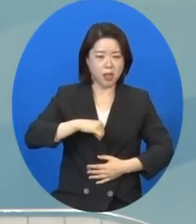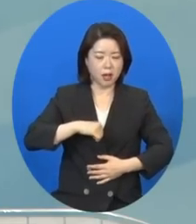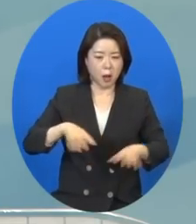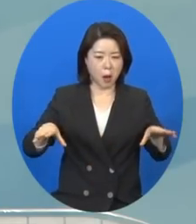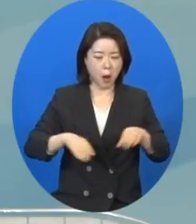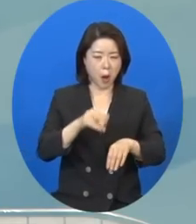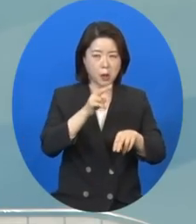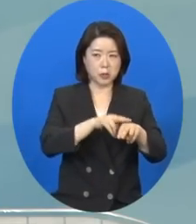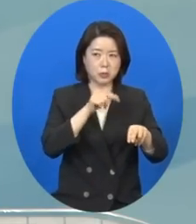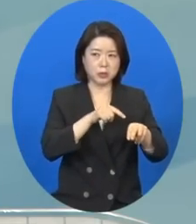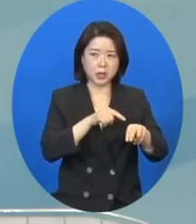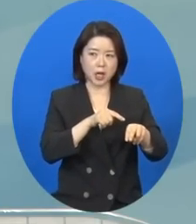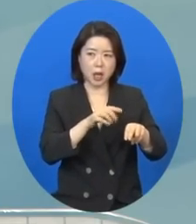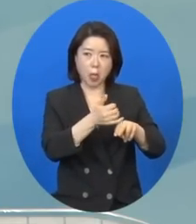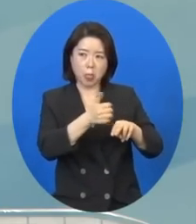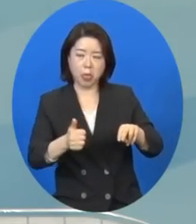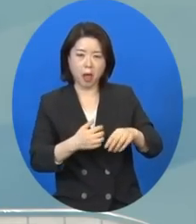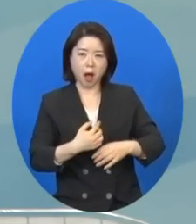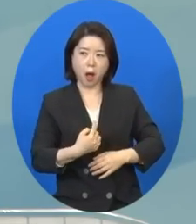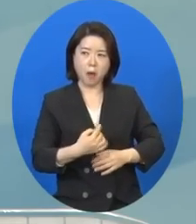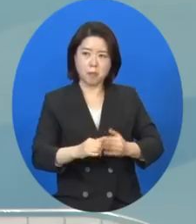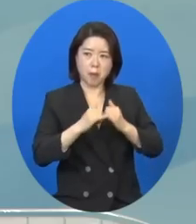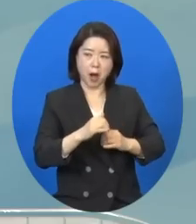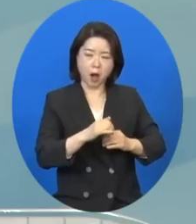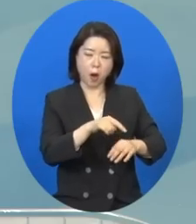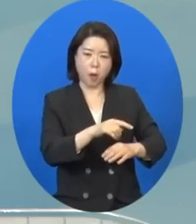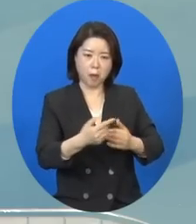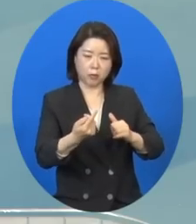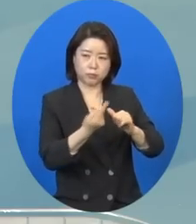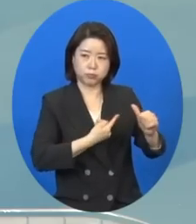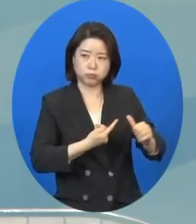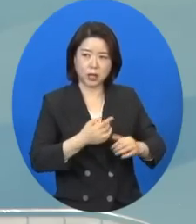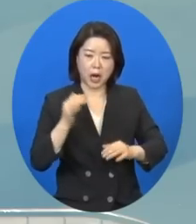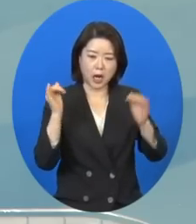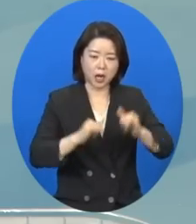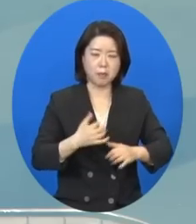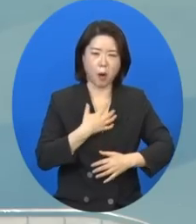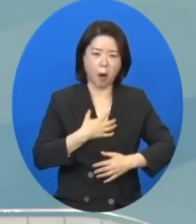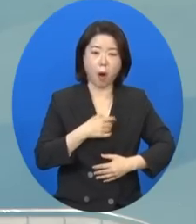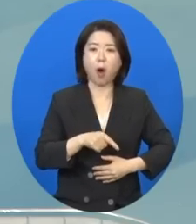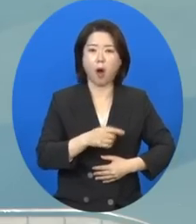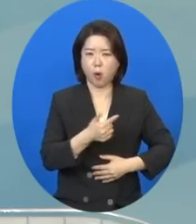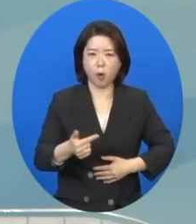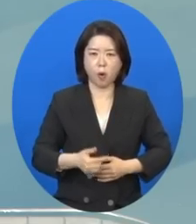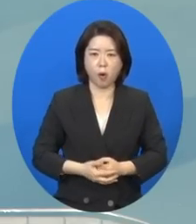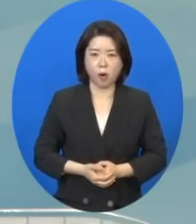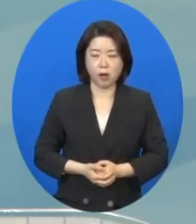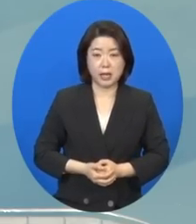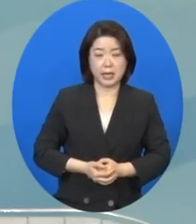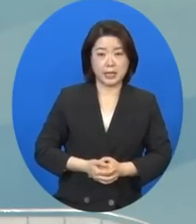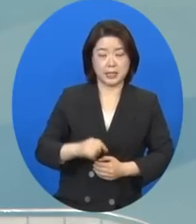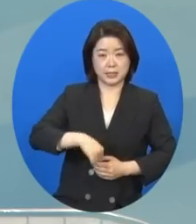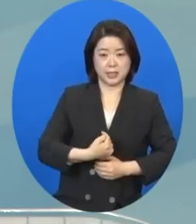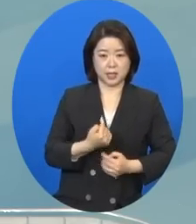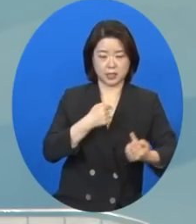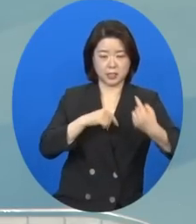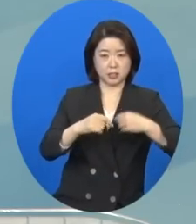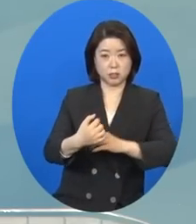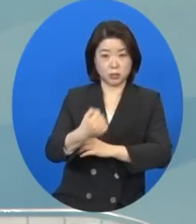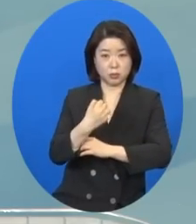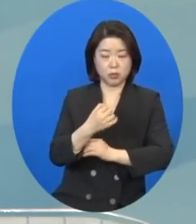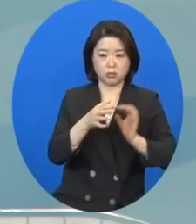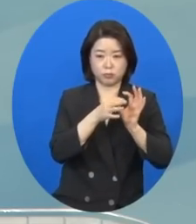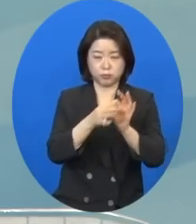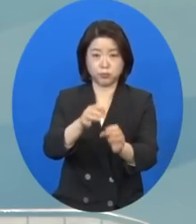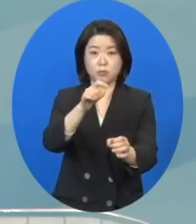총독 위치를 잃을까봐 전전긍긍했던 사람이죠 그래서 빌라도는 자신의 정치권력을 유지하기 위해서